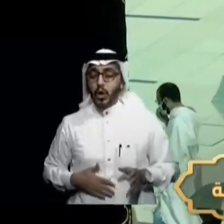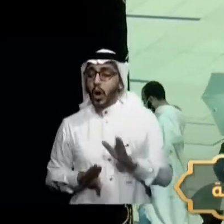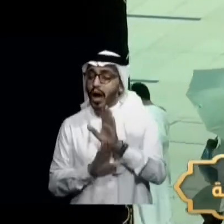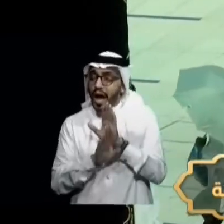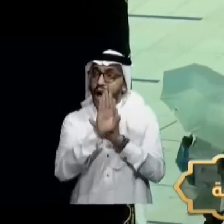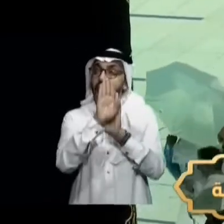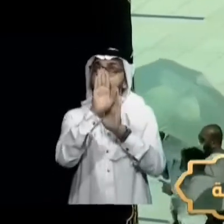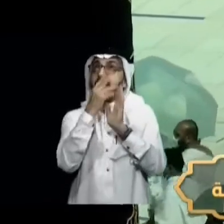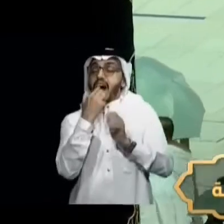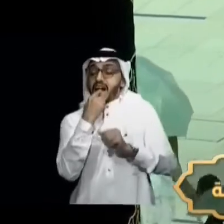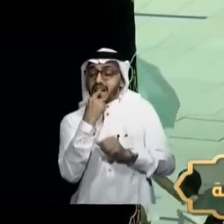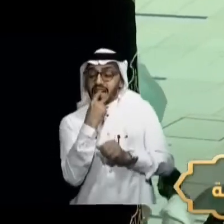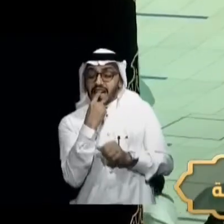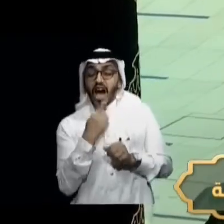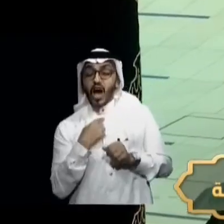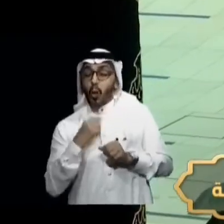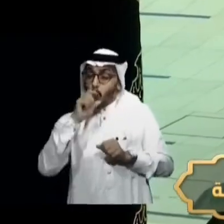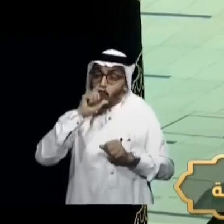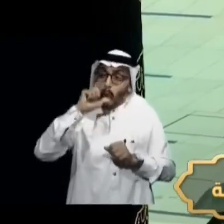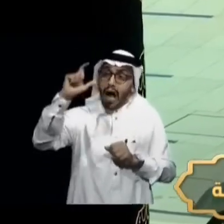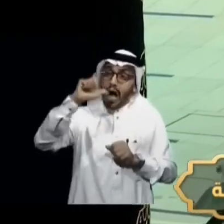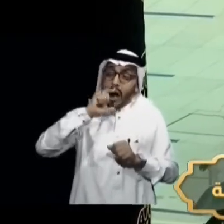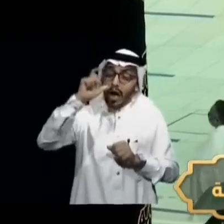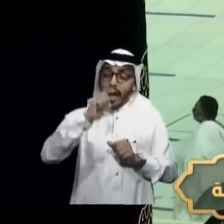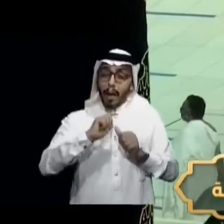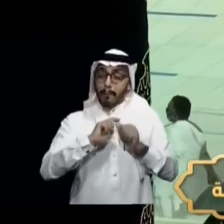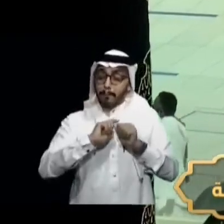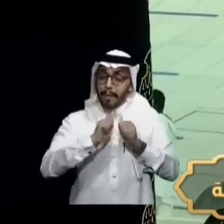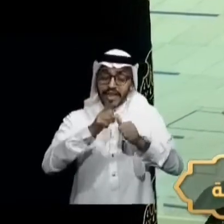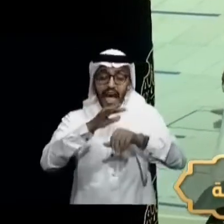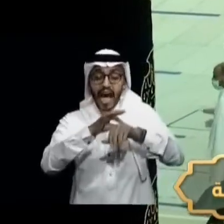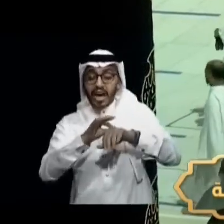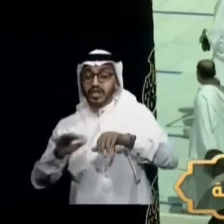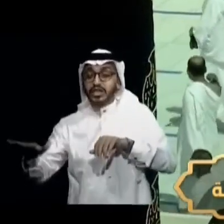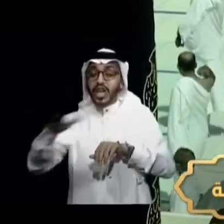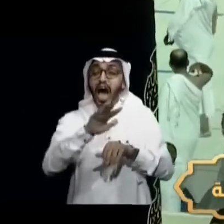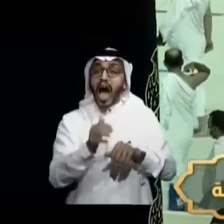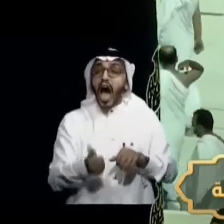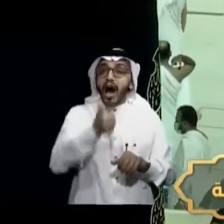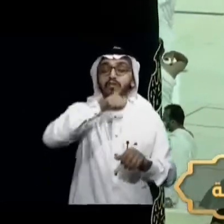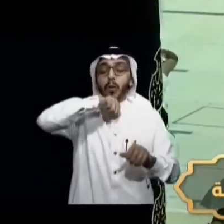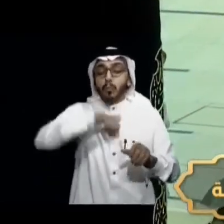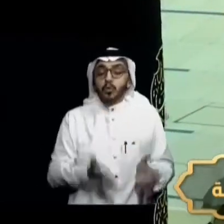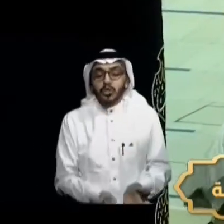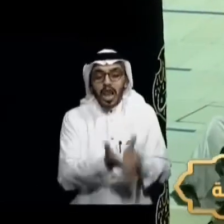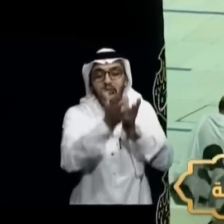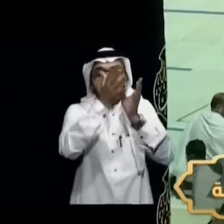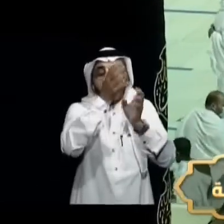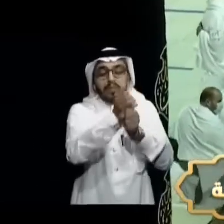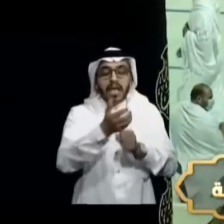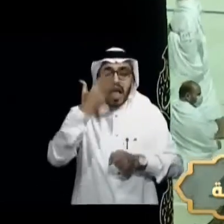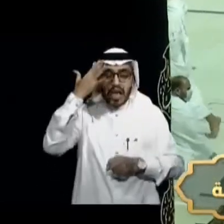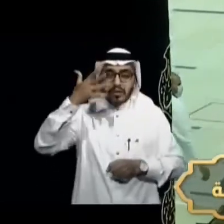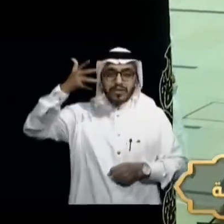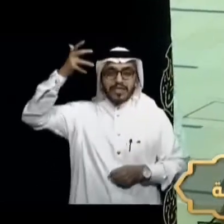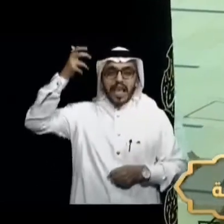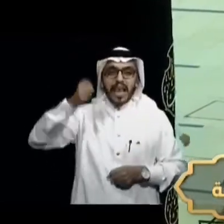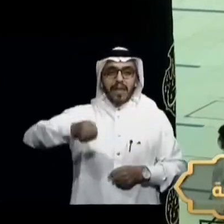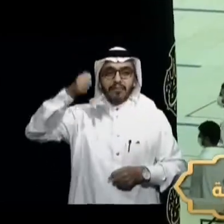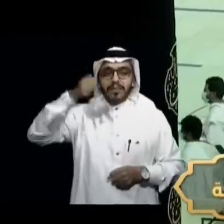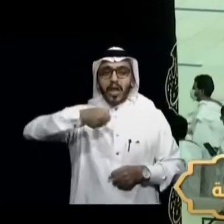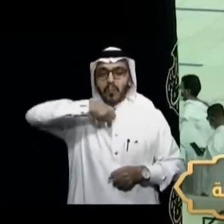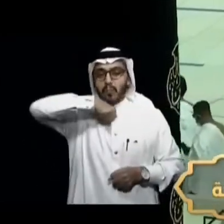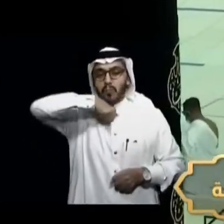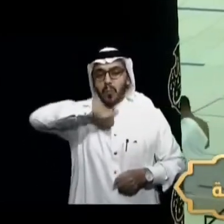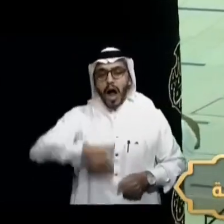العز أخجلنا صداه، بدا في الناس أرفعهم جنابا، صلى الله عليه